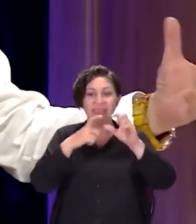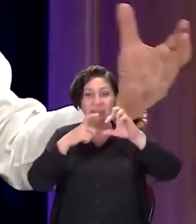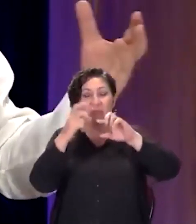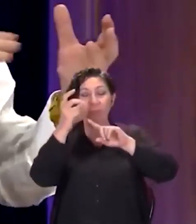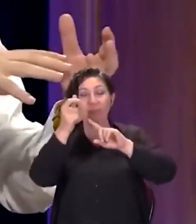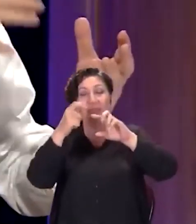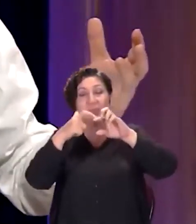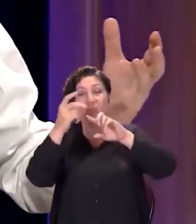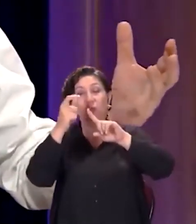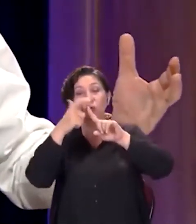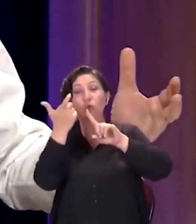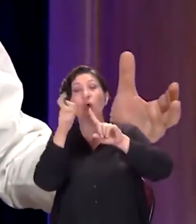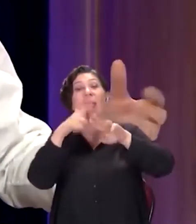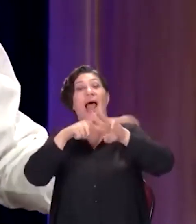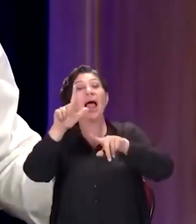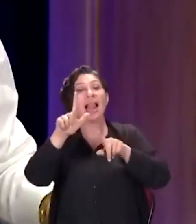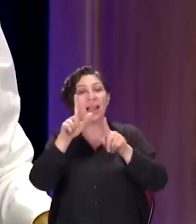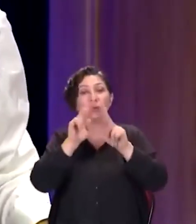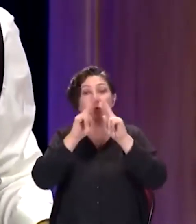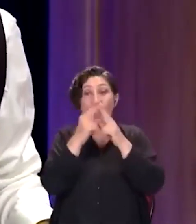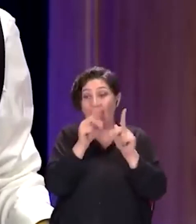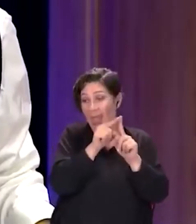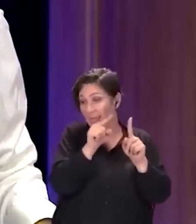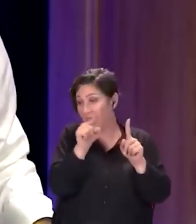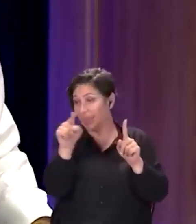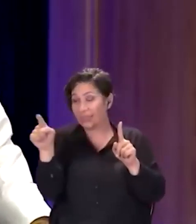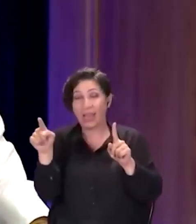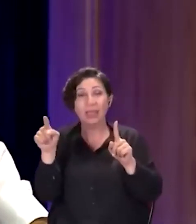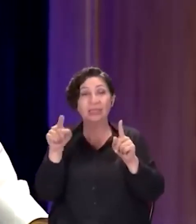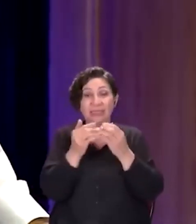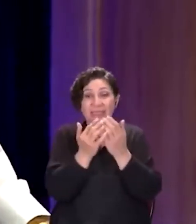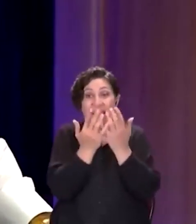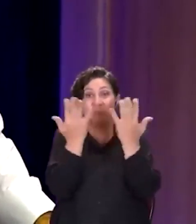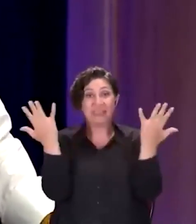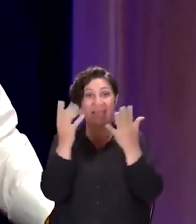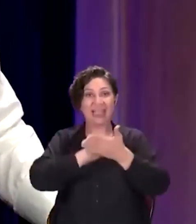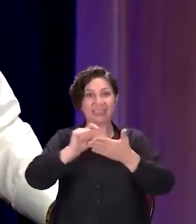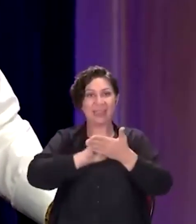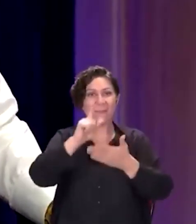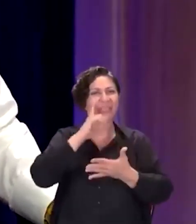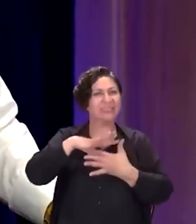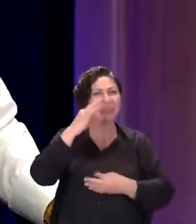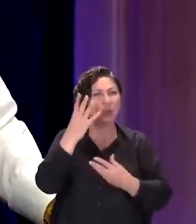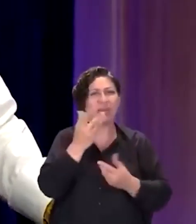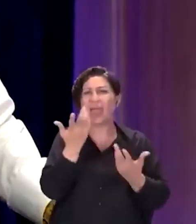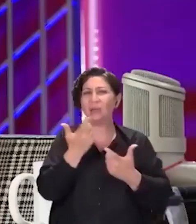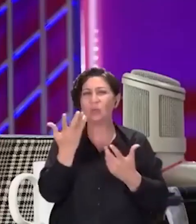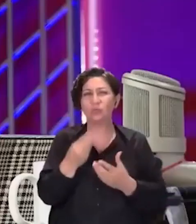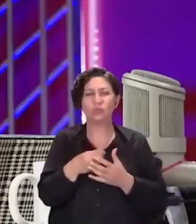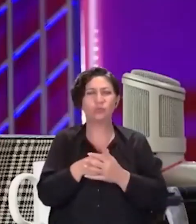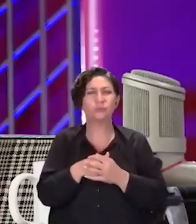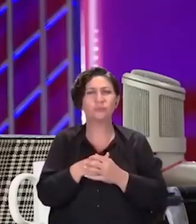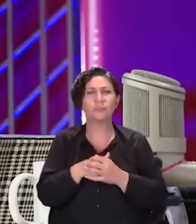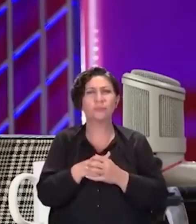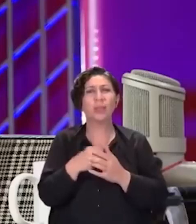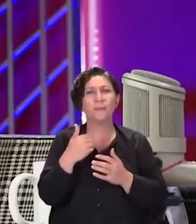spiritüel dünyaya kadar böyle bir yelpazede yazabilen bir insan olarak nerede olurdun sence?